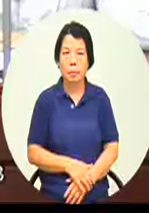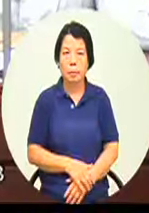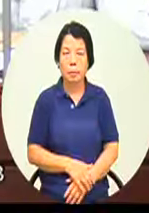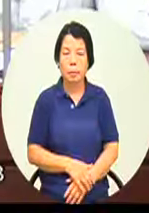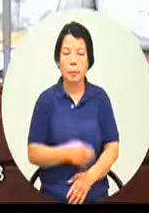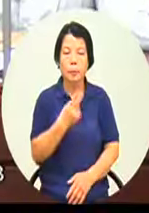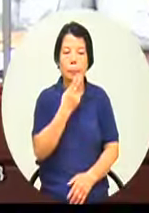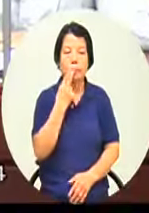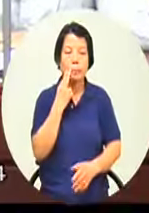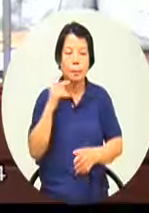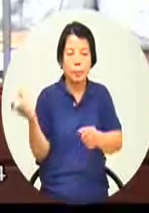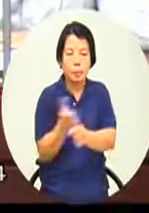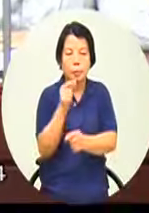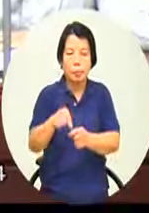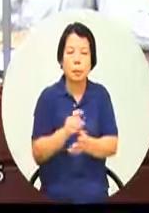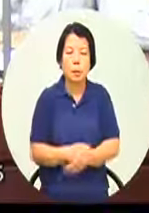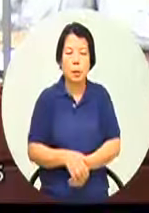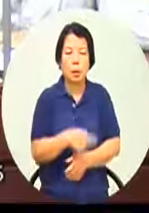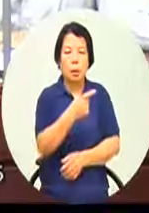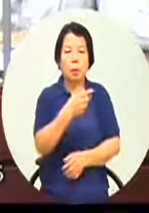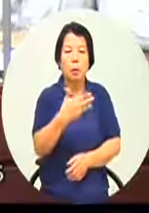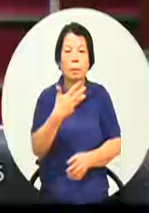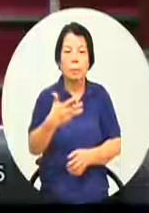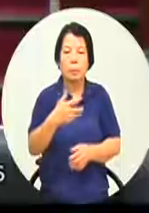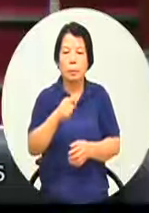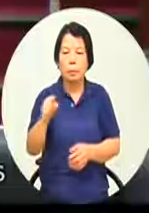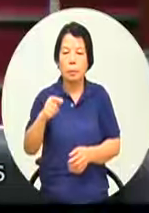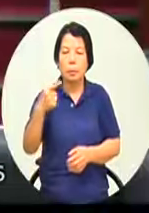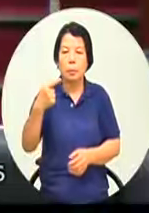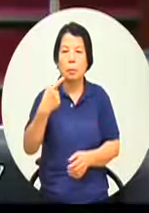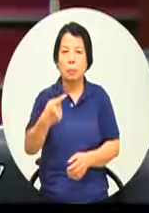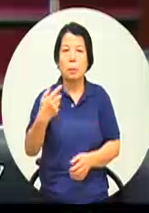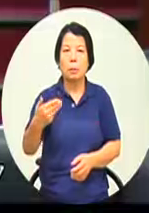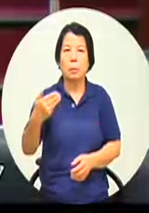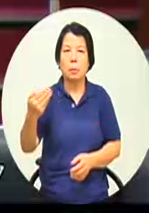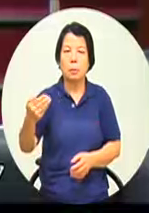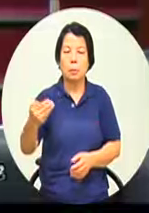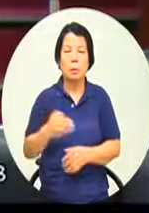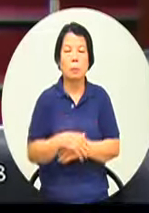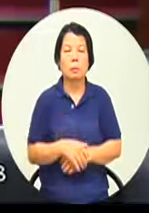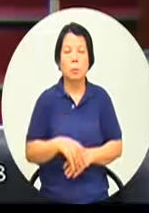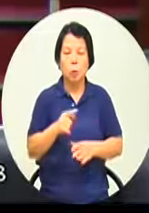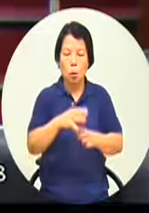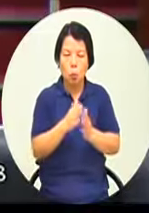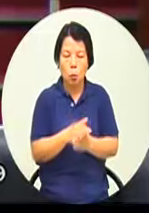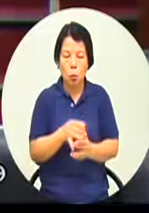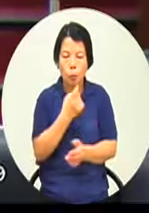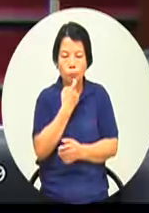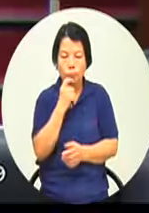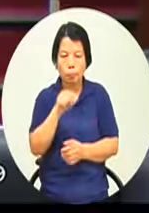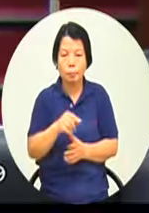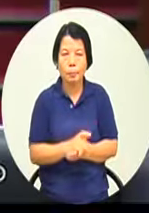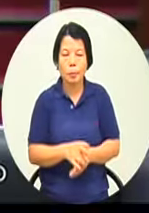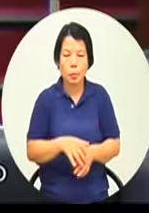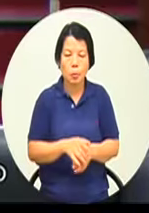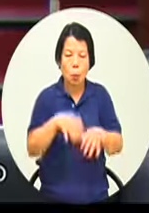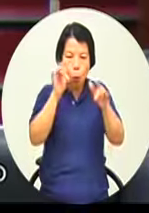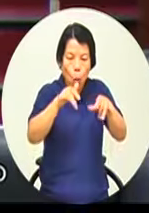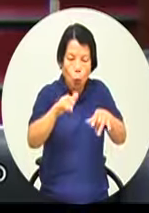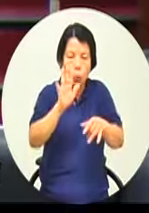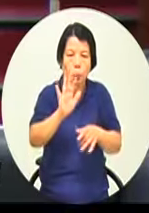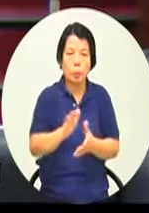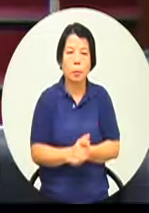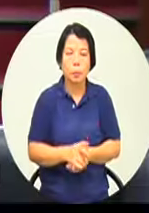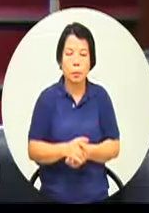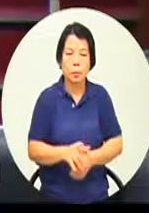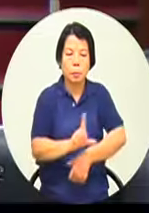大概是 1.8 到 1.9 左右。 好，你先请坐哈。我推测啦，一部分雨水嘛，这势必有嘛，对不对？